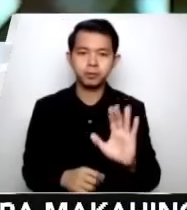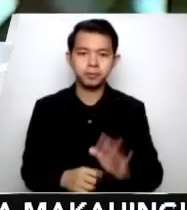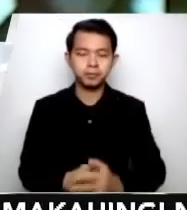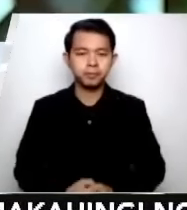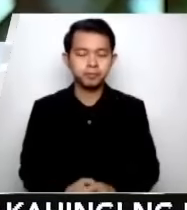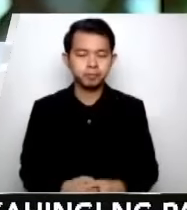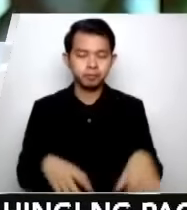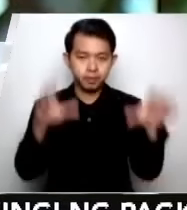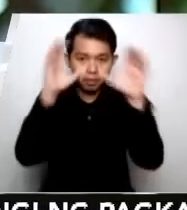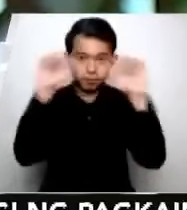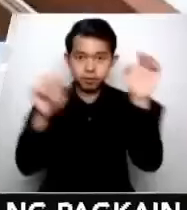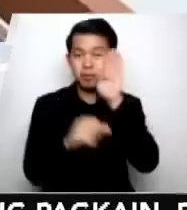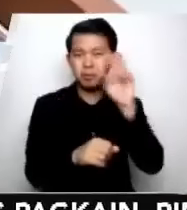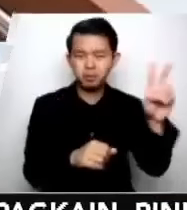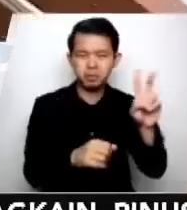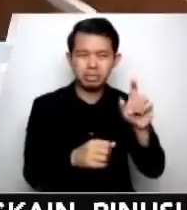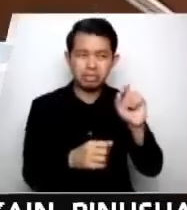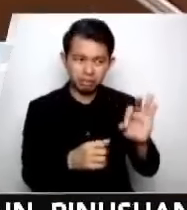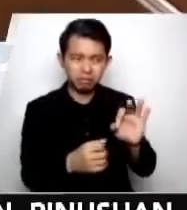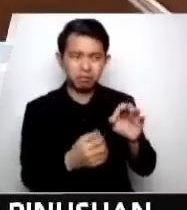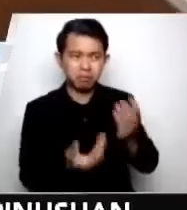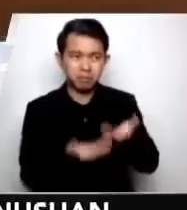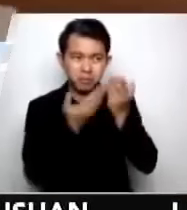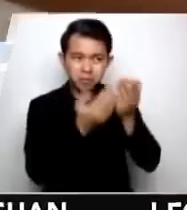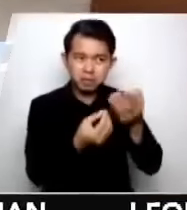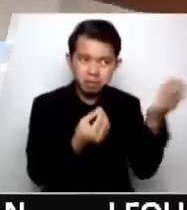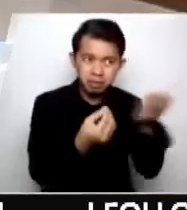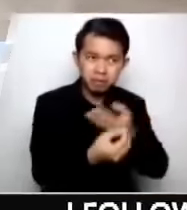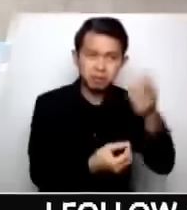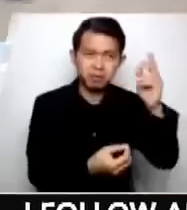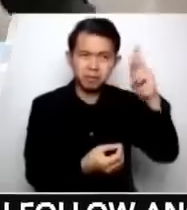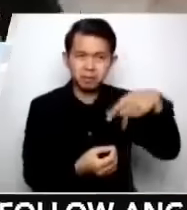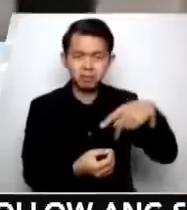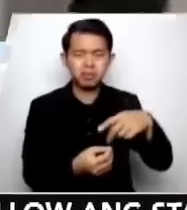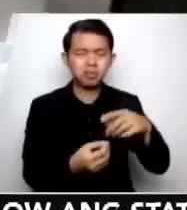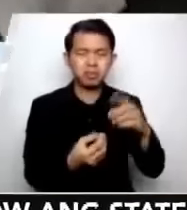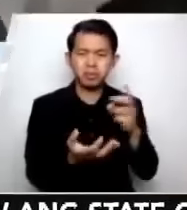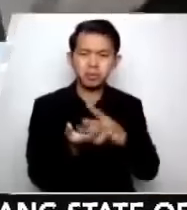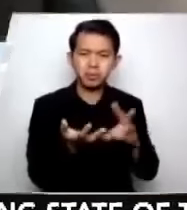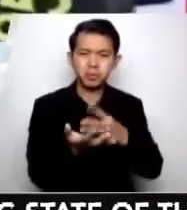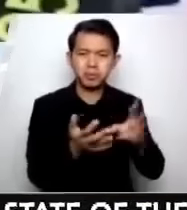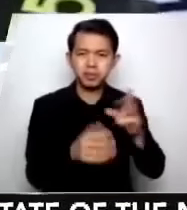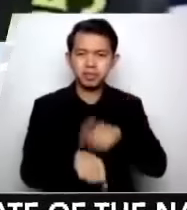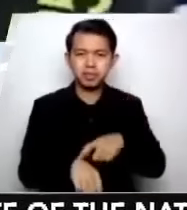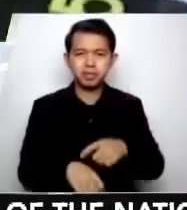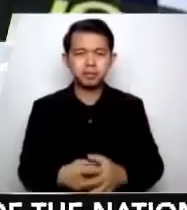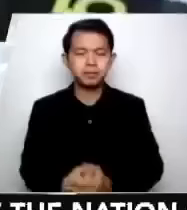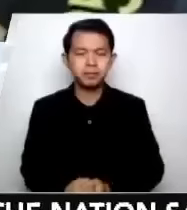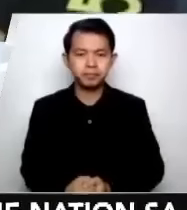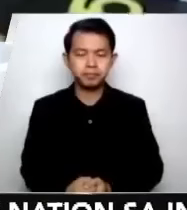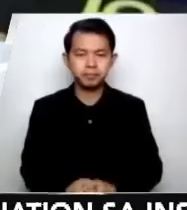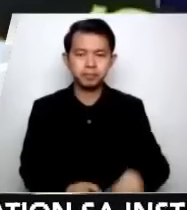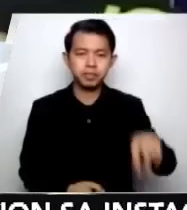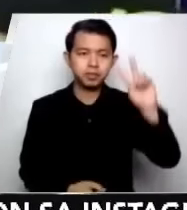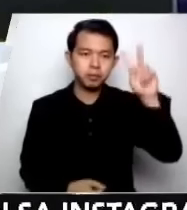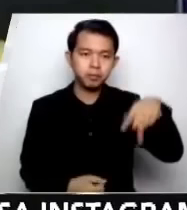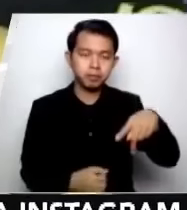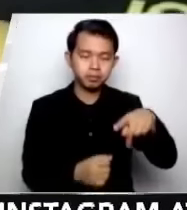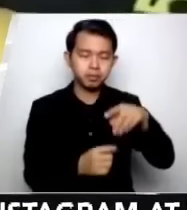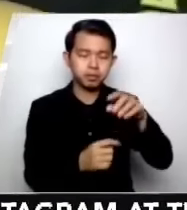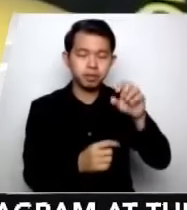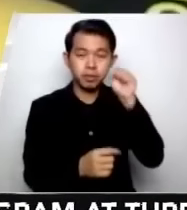ang impeachment laban sa bise. Patuloy na kinukuha ng GMA Integrated News ang panig ng vice-presidente sa impeachment complaint laban sa